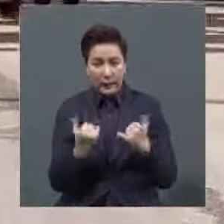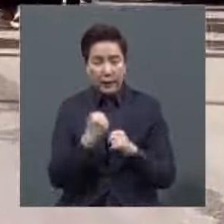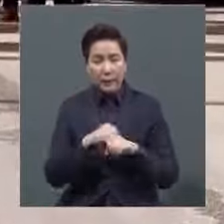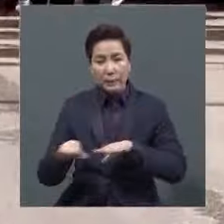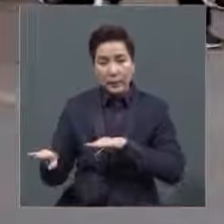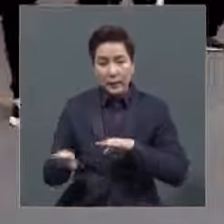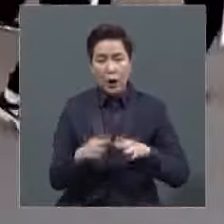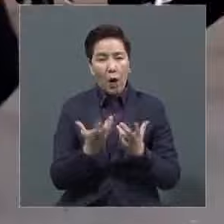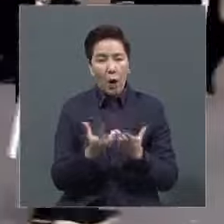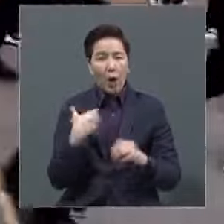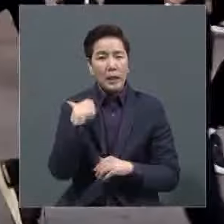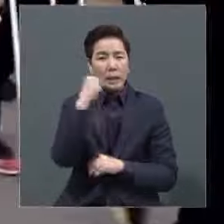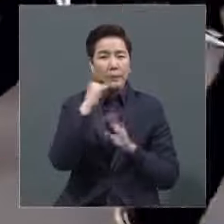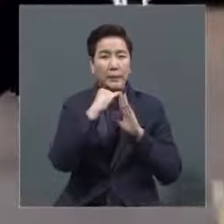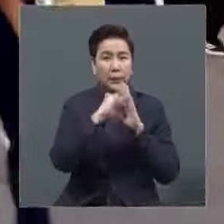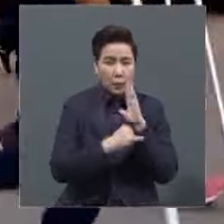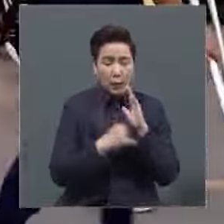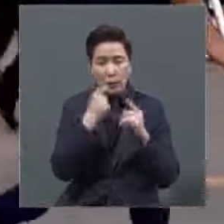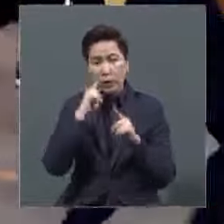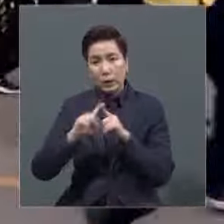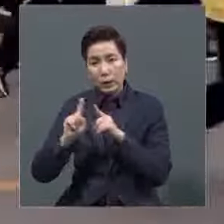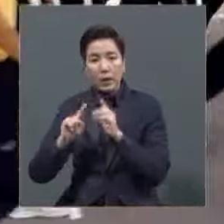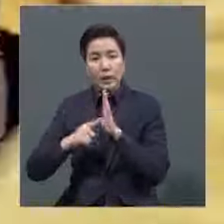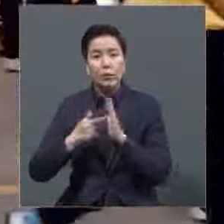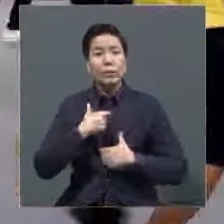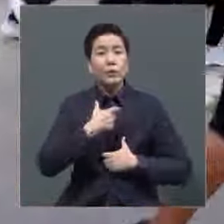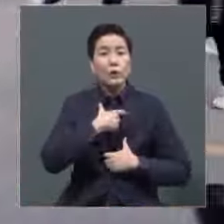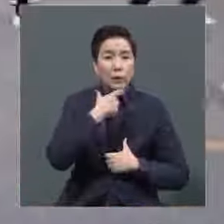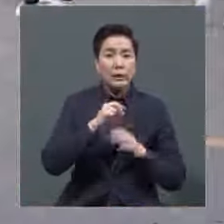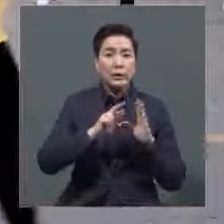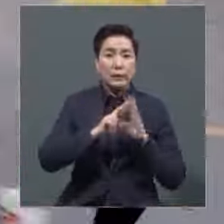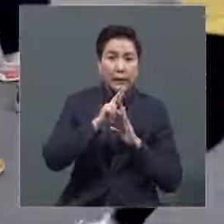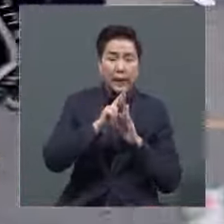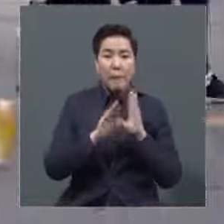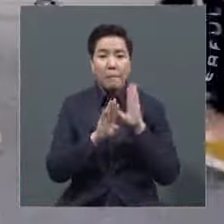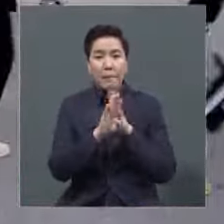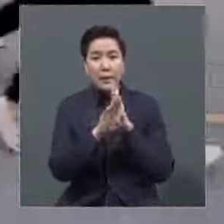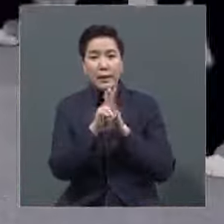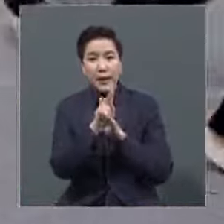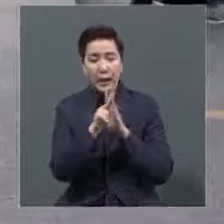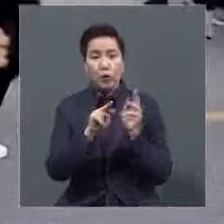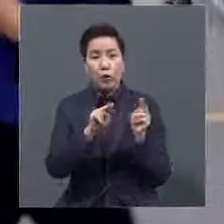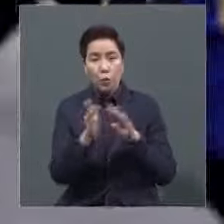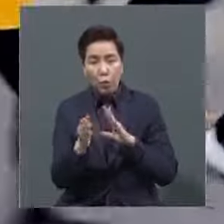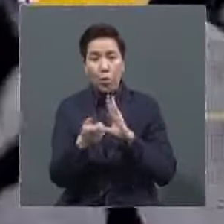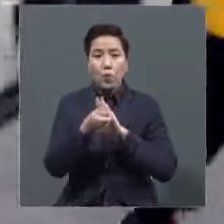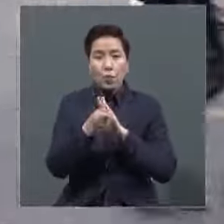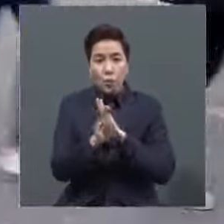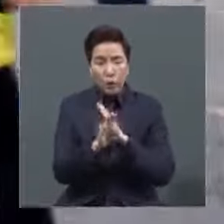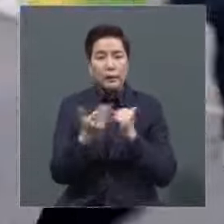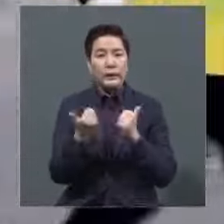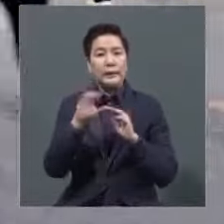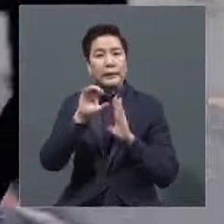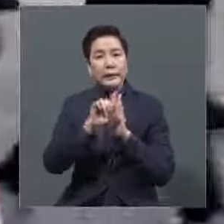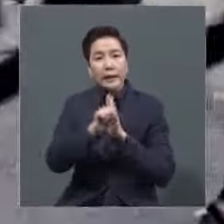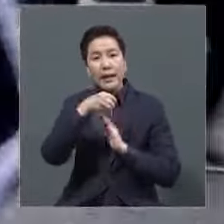าดไทยก็เปิดเผยนะครับว่าภาพรวมการจัดกิจกรรมตั้งแต่การเตรียมการการปล่อยขบวน10จังหวัดต้นทางเนี่ยมีตั้งแต่แม่ฮ่องส